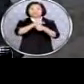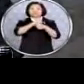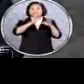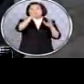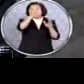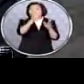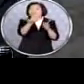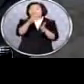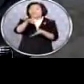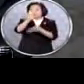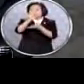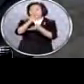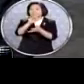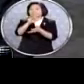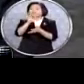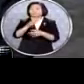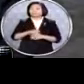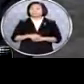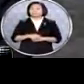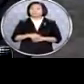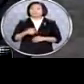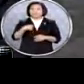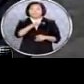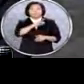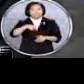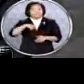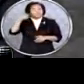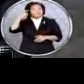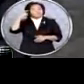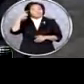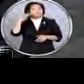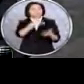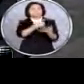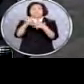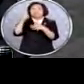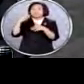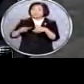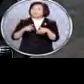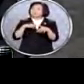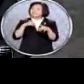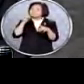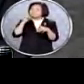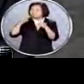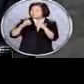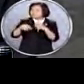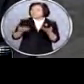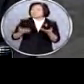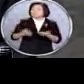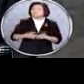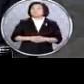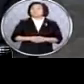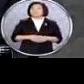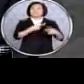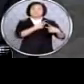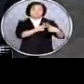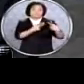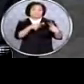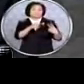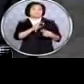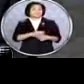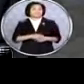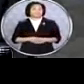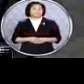所提出来的问题，我确实觉得值得我们大家共同来深思。蔡主席，我们大